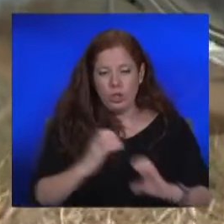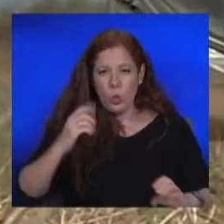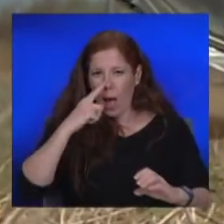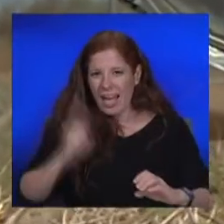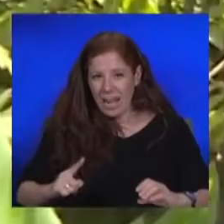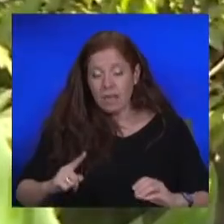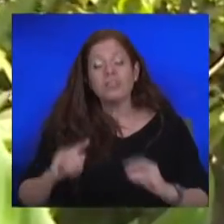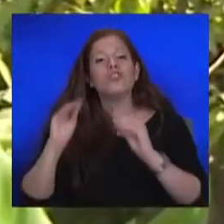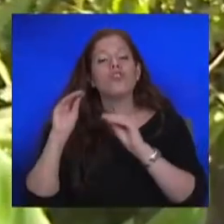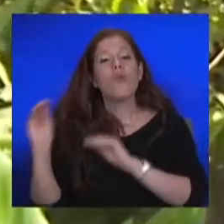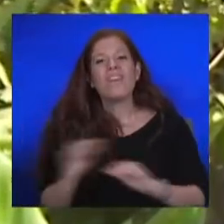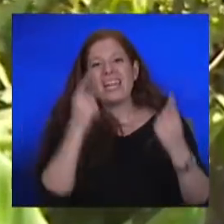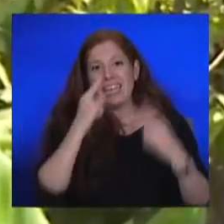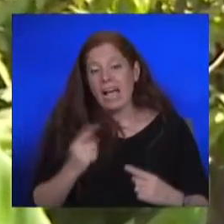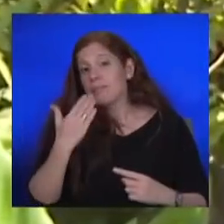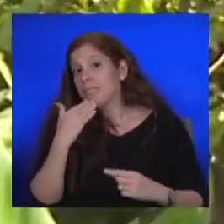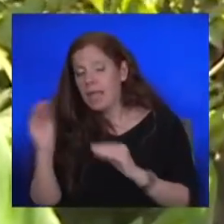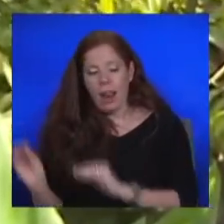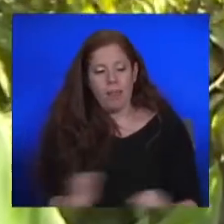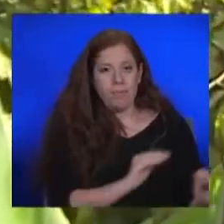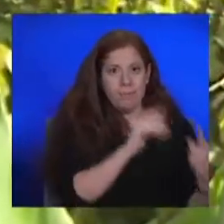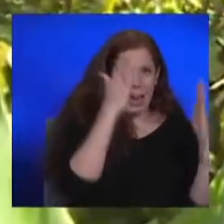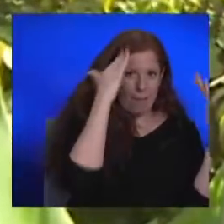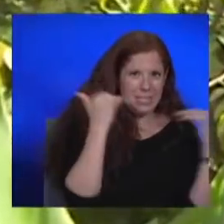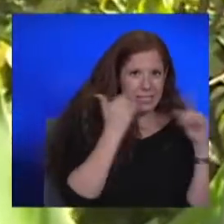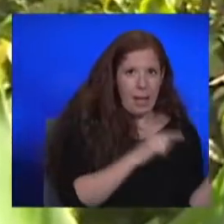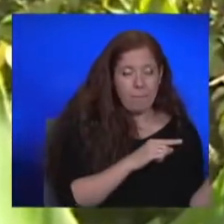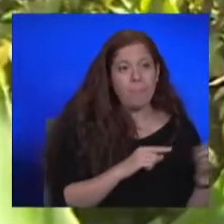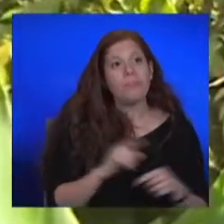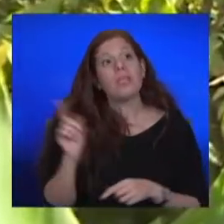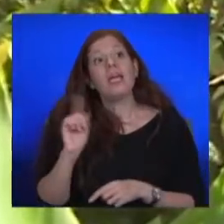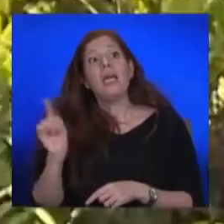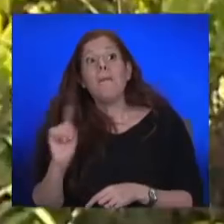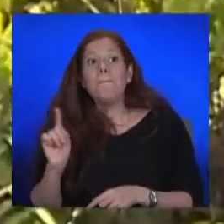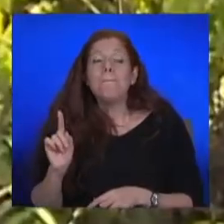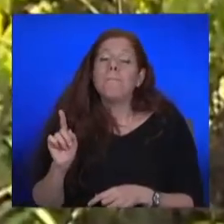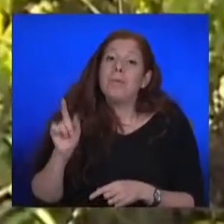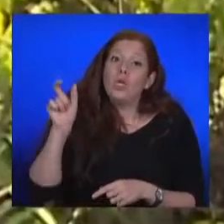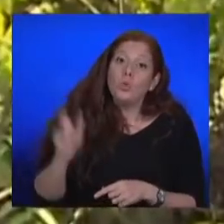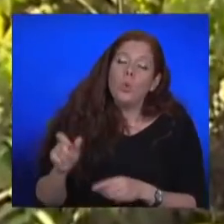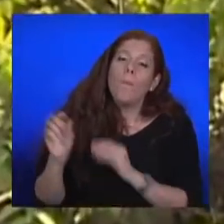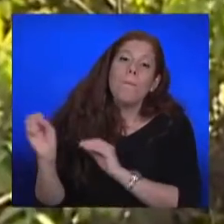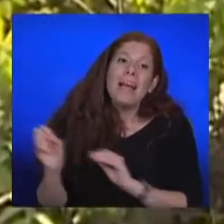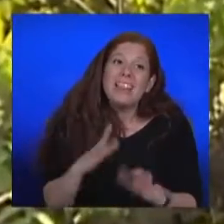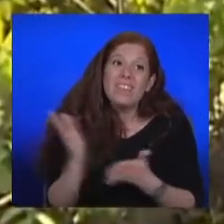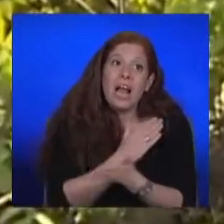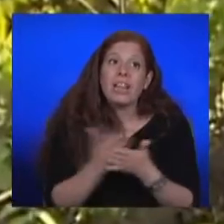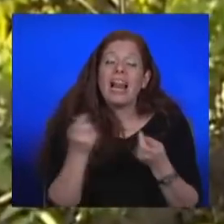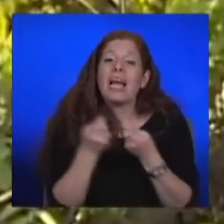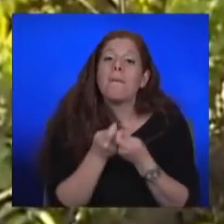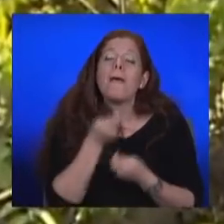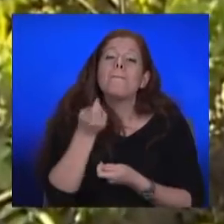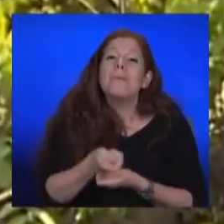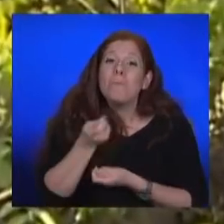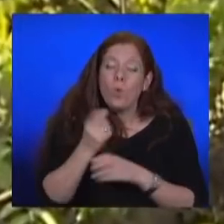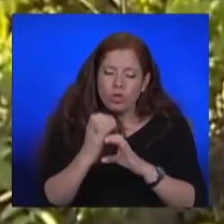למצרים. מישהו שאני מניחה שהוא מהצד של מקבלי ההחלטה מדליף את ההחלטה בעניין המימון של הצינור בשעת לילה